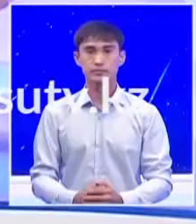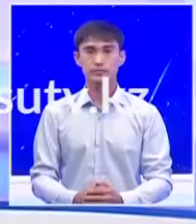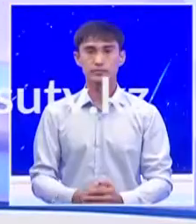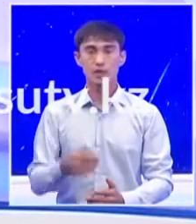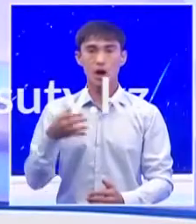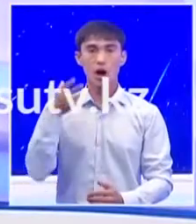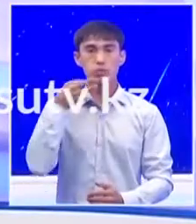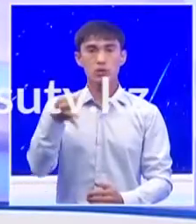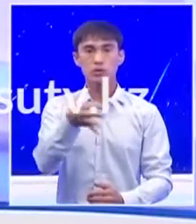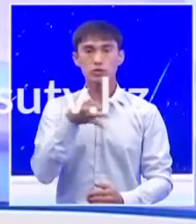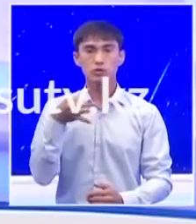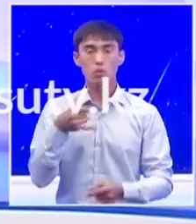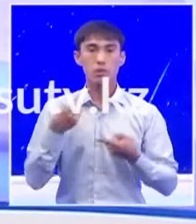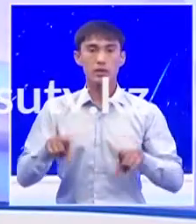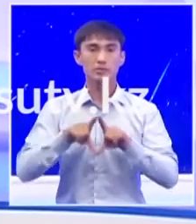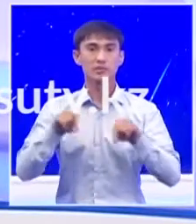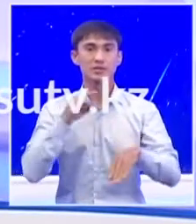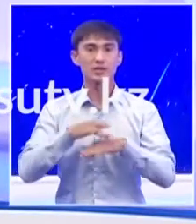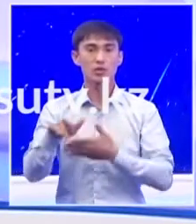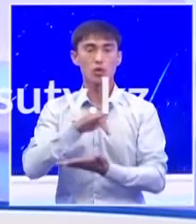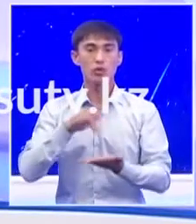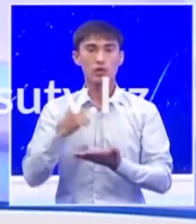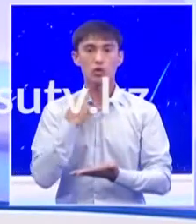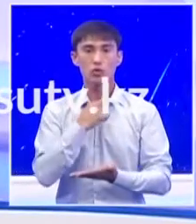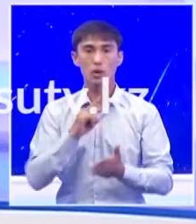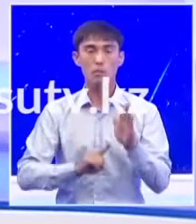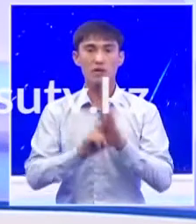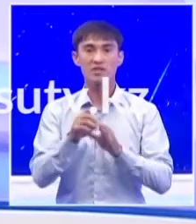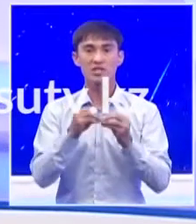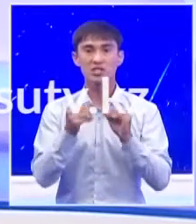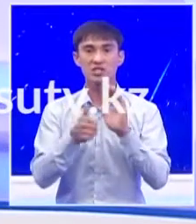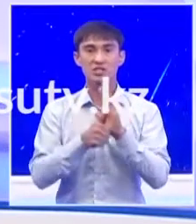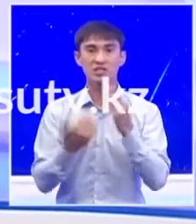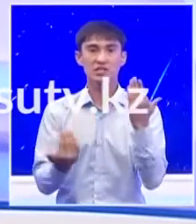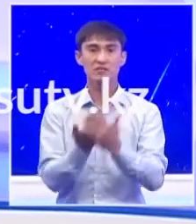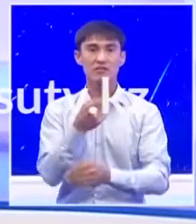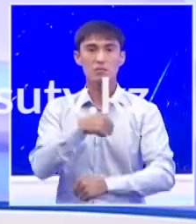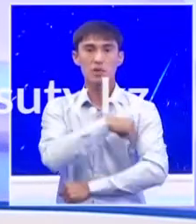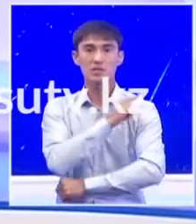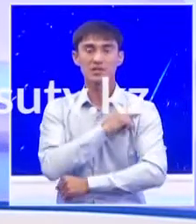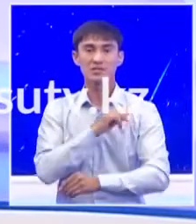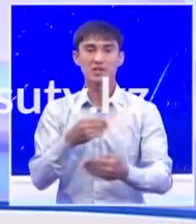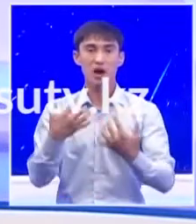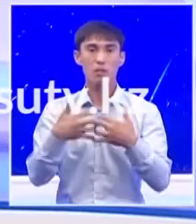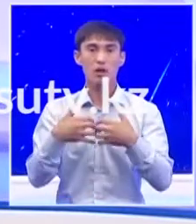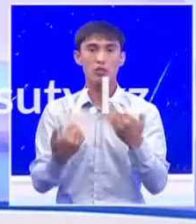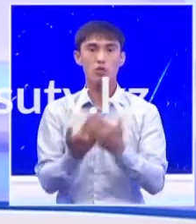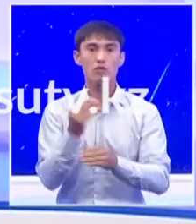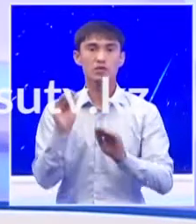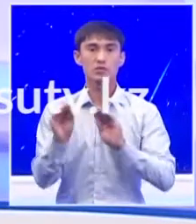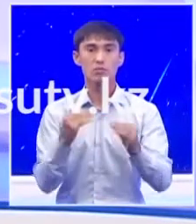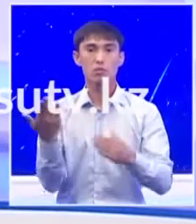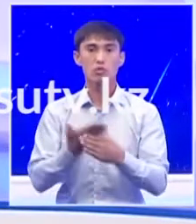В областном перинатальном центре города Талдыкурган появились 16 современных медицинских аппаратов. Новое оснащение